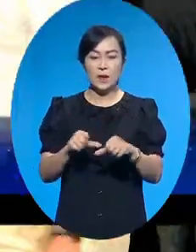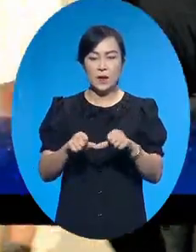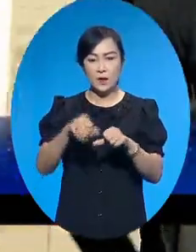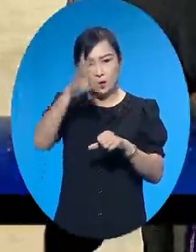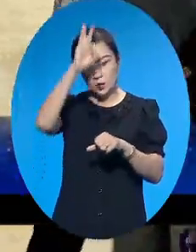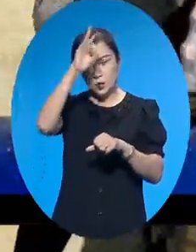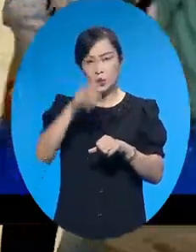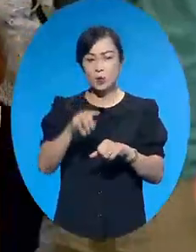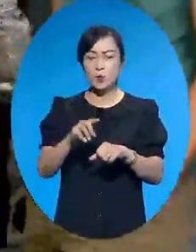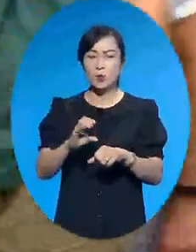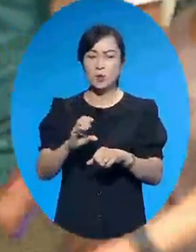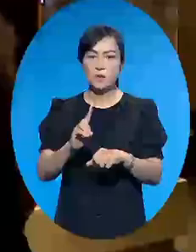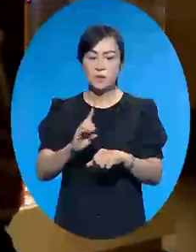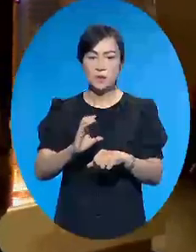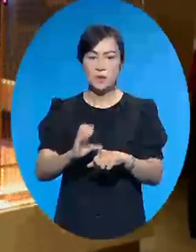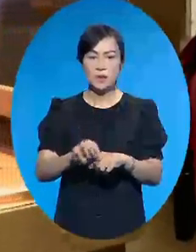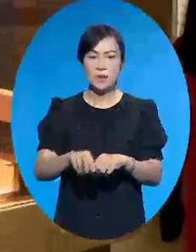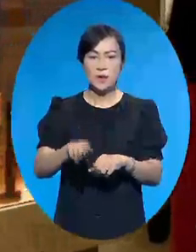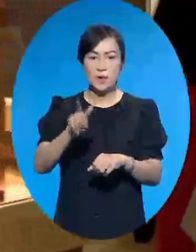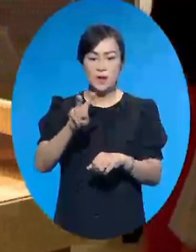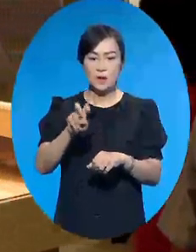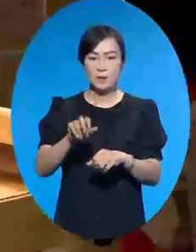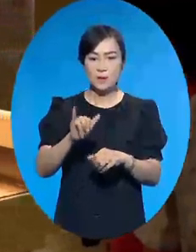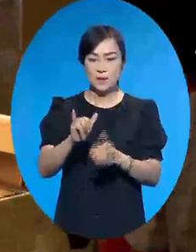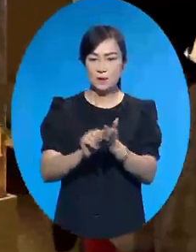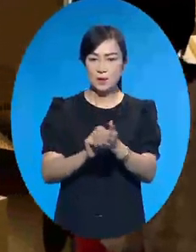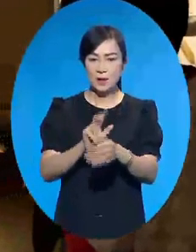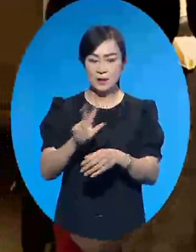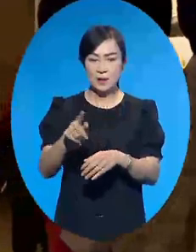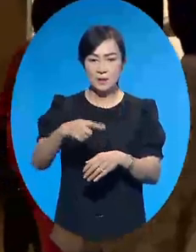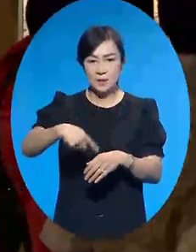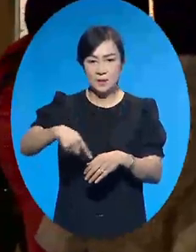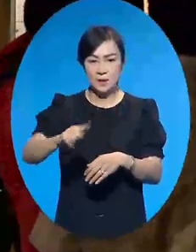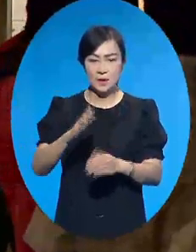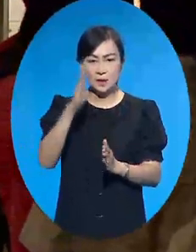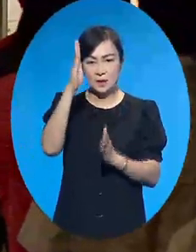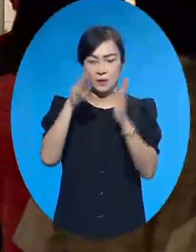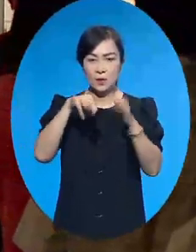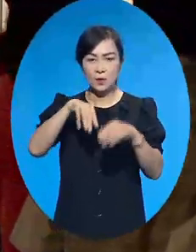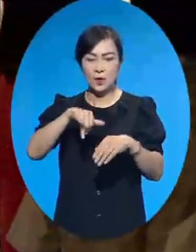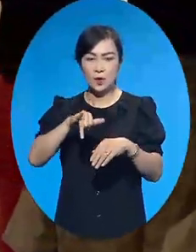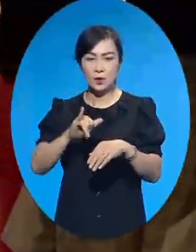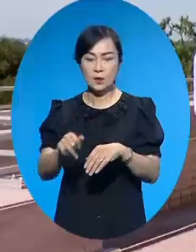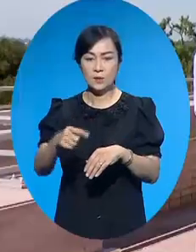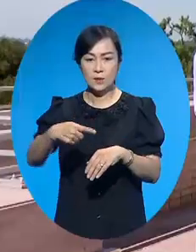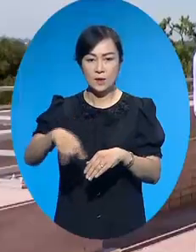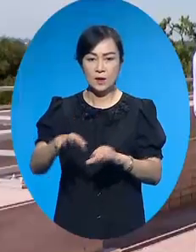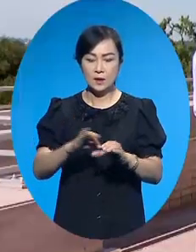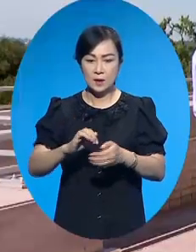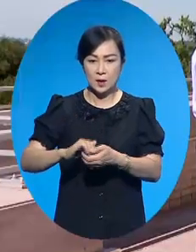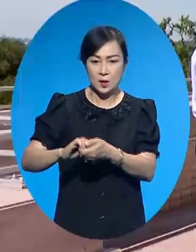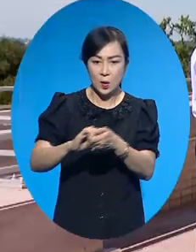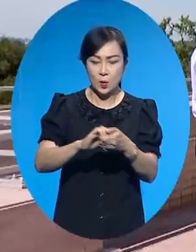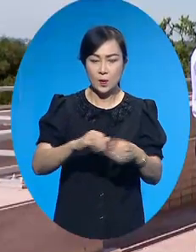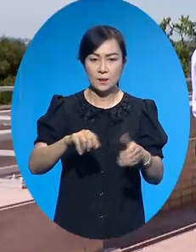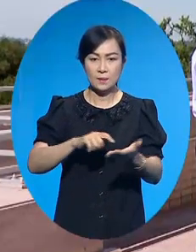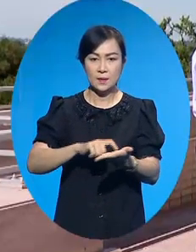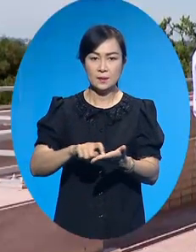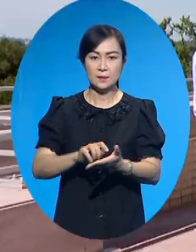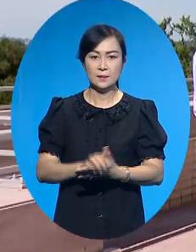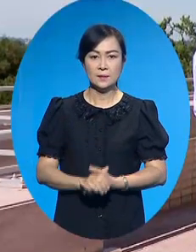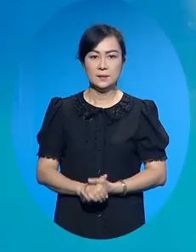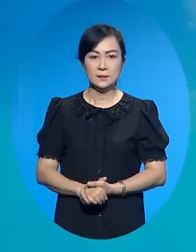đô Washington DC. Ngày 26 tháng 8, đoàn di chuyển đến thành phố New York tiếp tục chuyến công tác hữu nghị chính thức tại Hoa Kỳ.